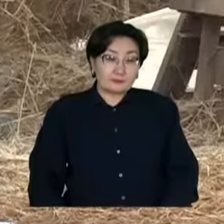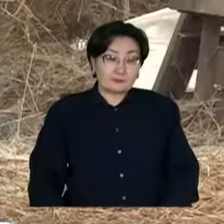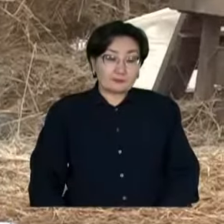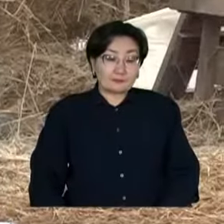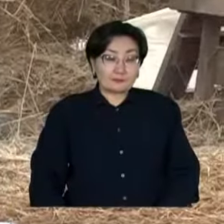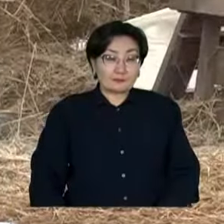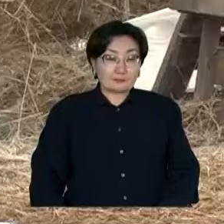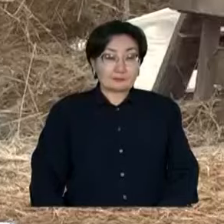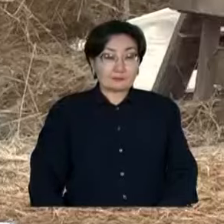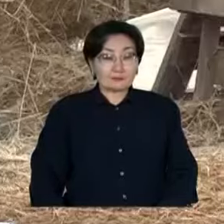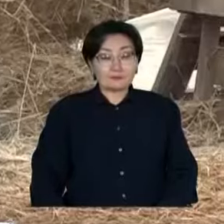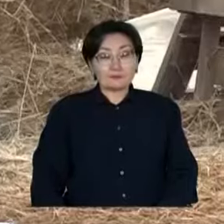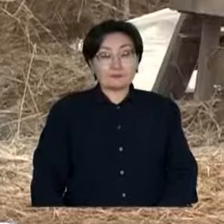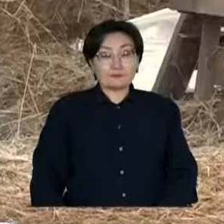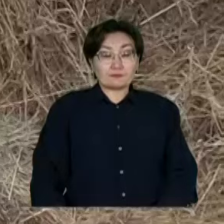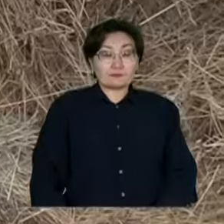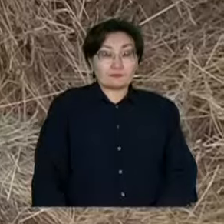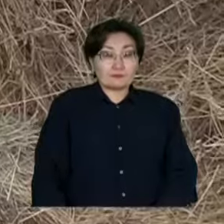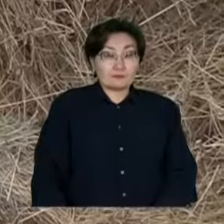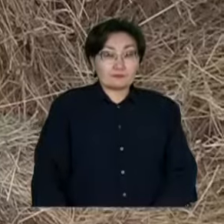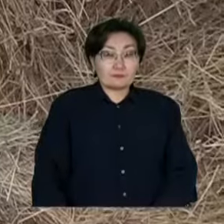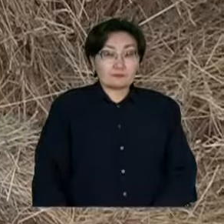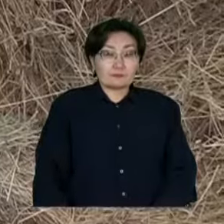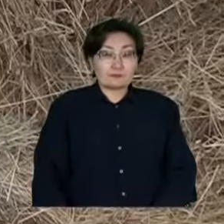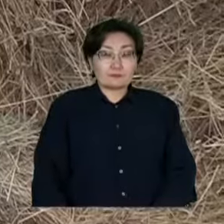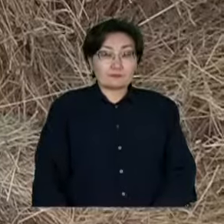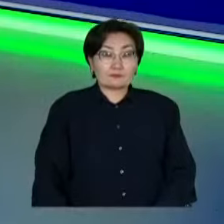Шайден, Алматы телеарнасы, Атырау облысынан.